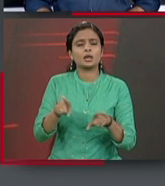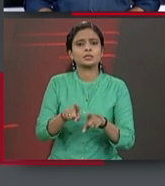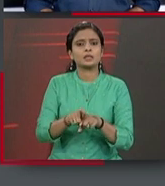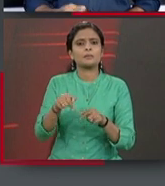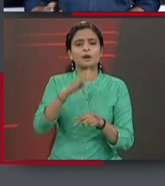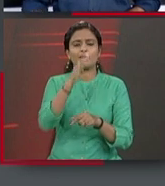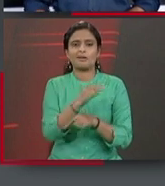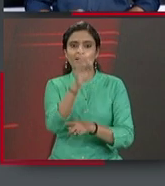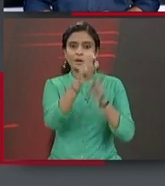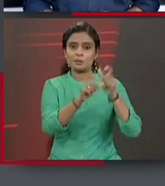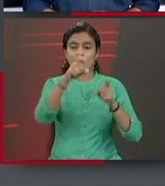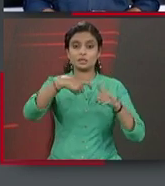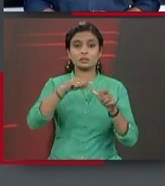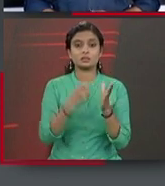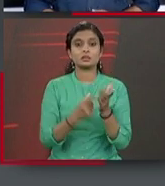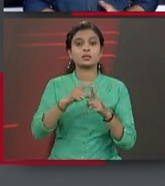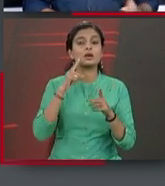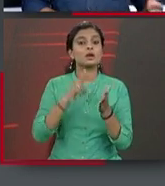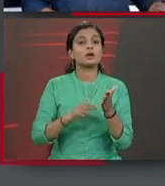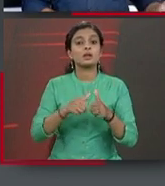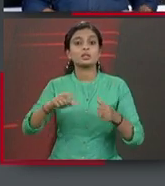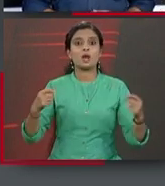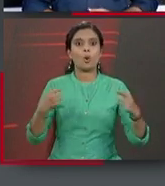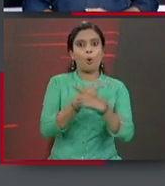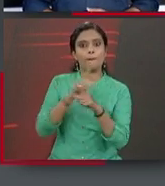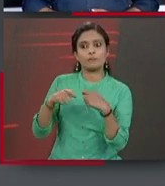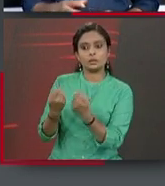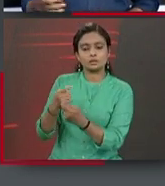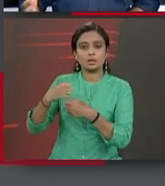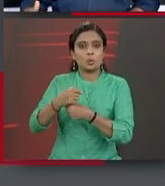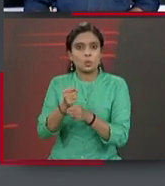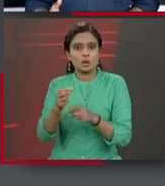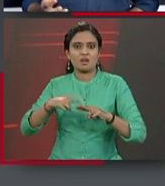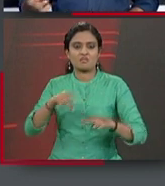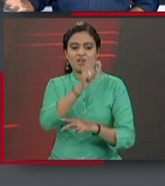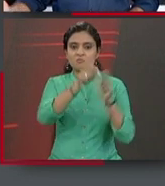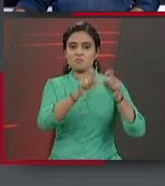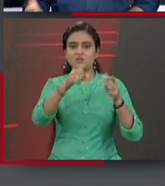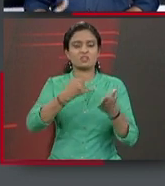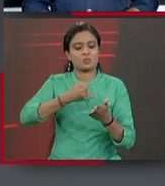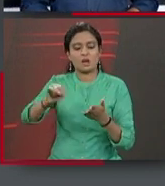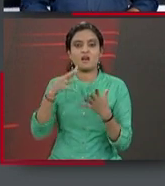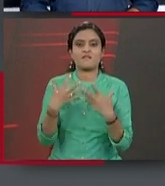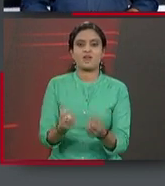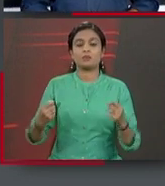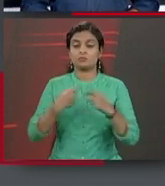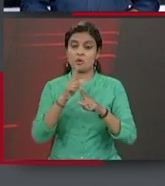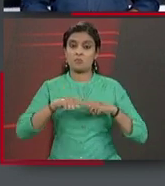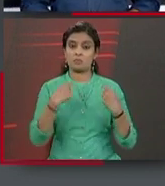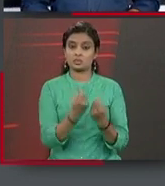ഇത്തരത്തിൽ കർദിനാളിനെതിരെ തന്നെ വ്യാജരേഖ ഉണ്ടാക്കിയ വൈദികരെ പുറത്താക്കണമെന്നടക്കം ഉള്ള ആവശ്യവുമായി മറുവിഭാഗം രംഗത്ത് വന്നു